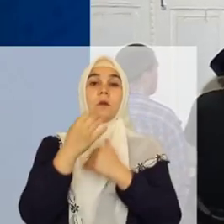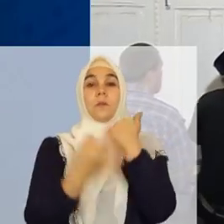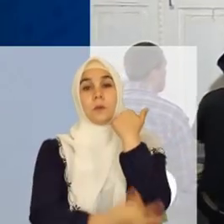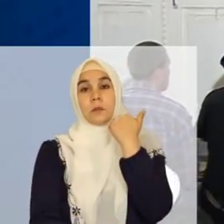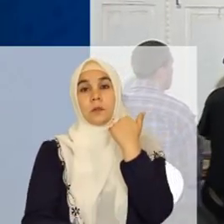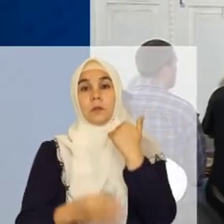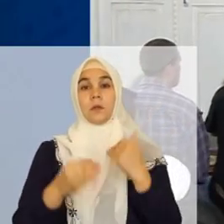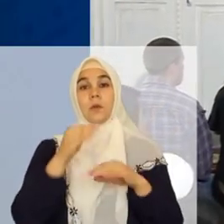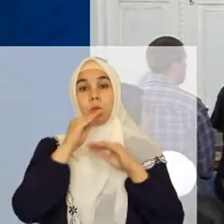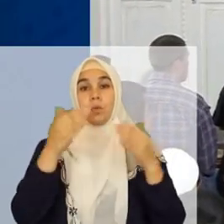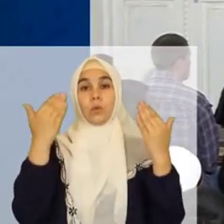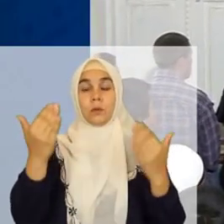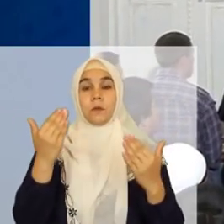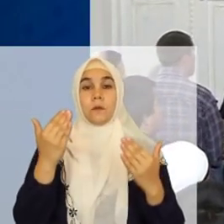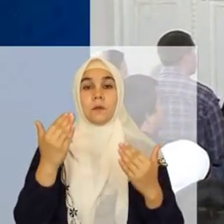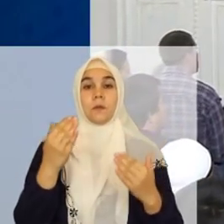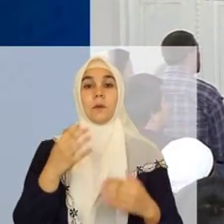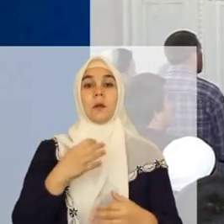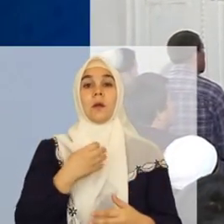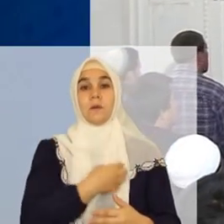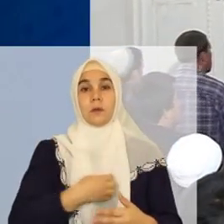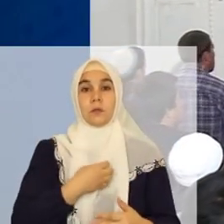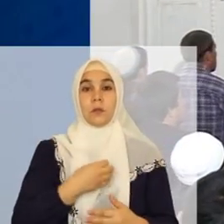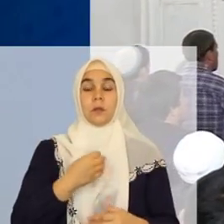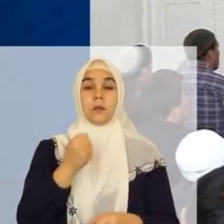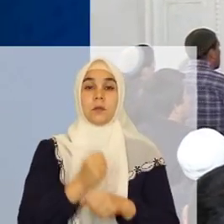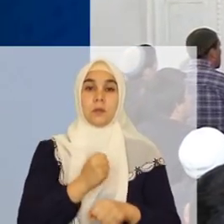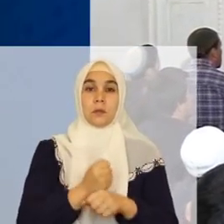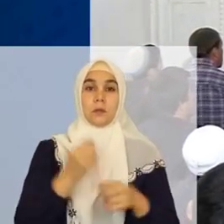oxirigacha ruhaniyatdan iborat bo'ladi.